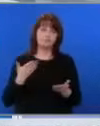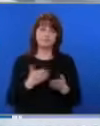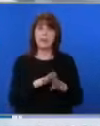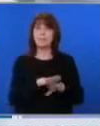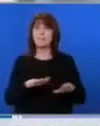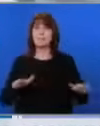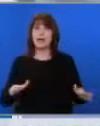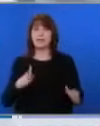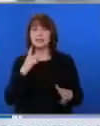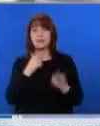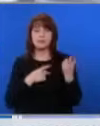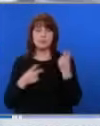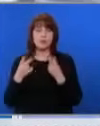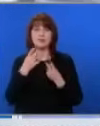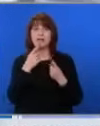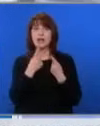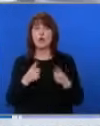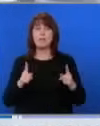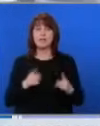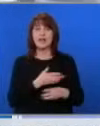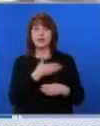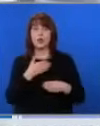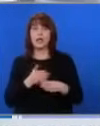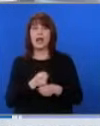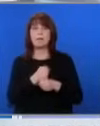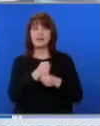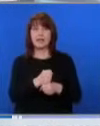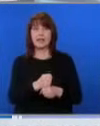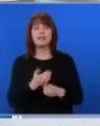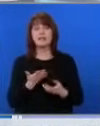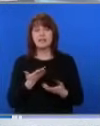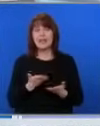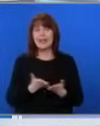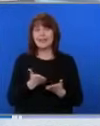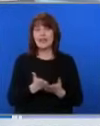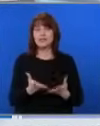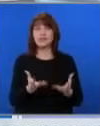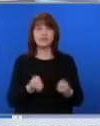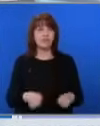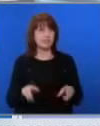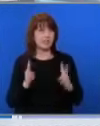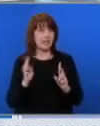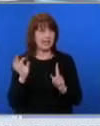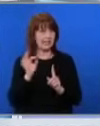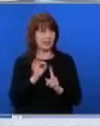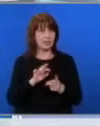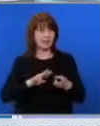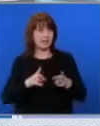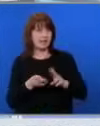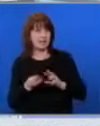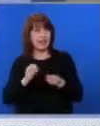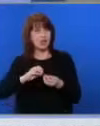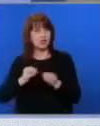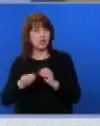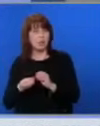за управление до края на мандата на това Народно събрание и механизъм за взимане на решения. Целта да превърнат сглобката